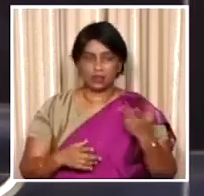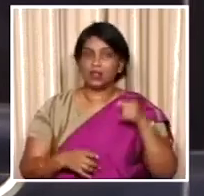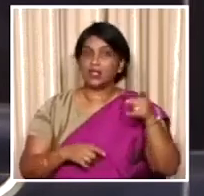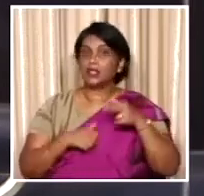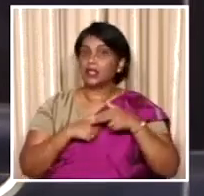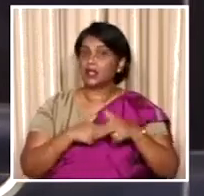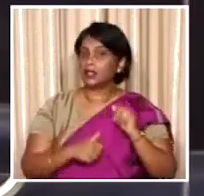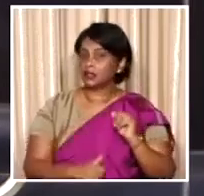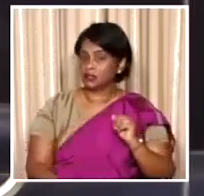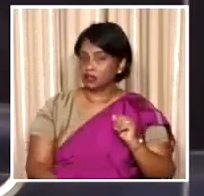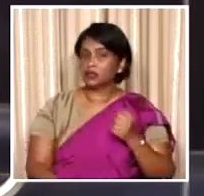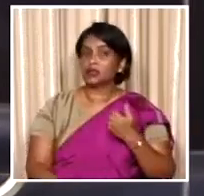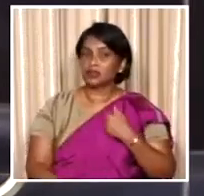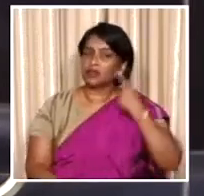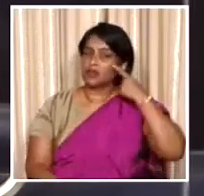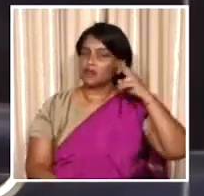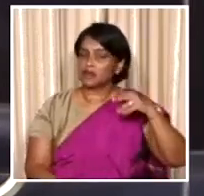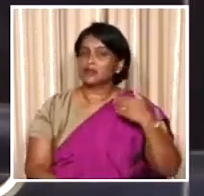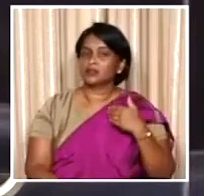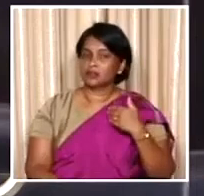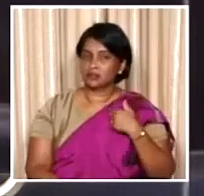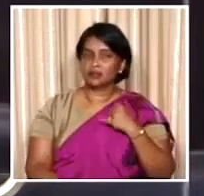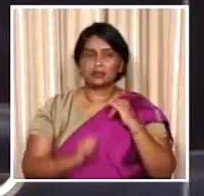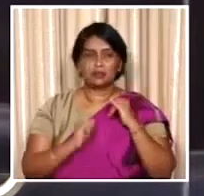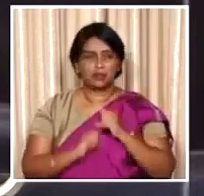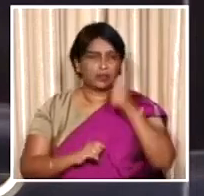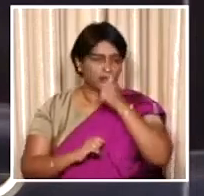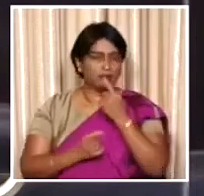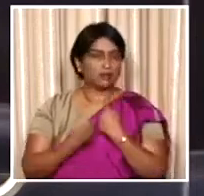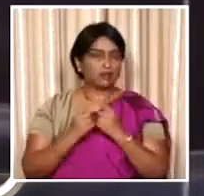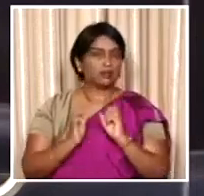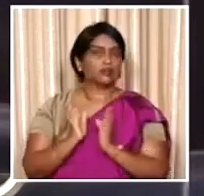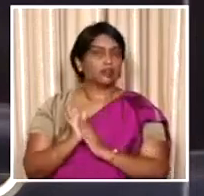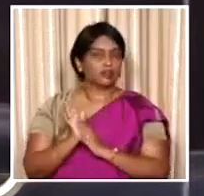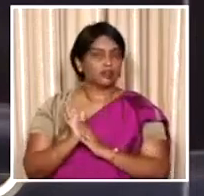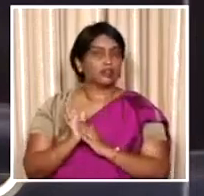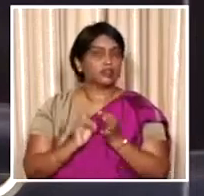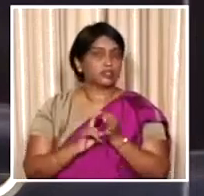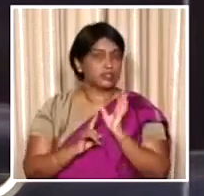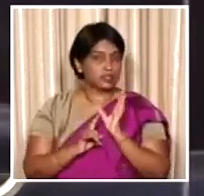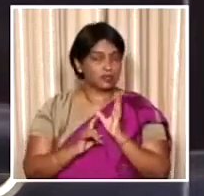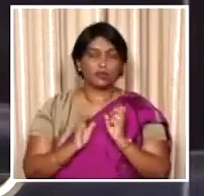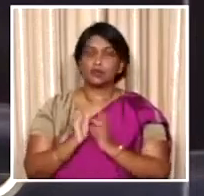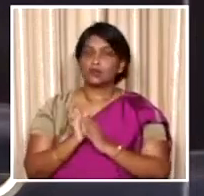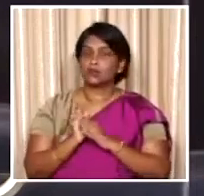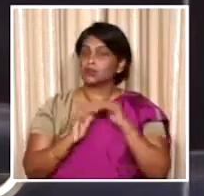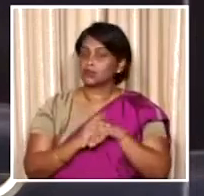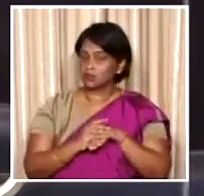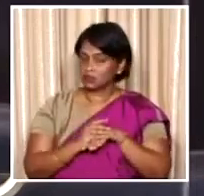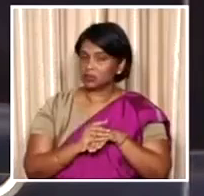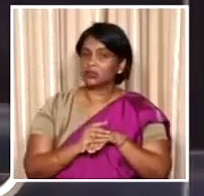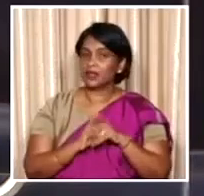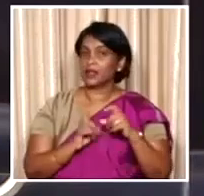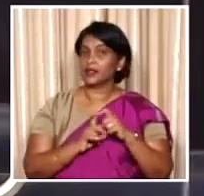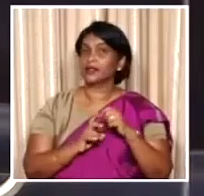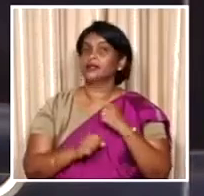ඒකට හේතුව තමයි අපි විශ්වාස කරනවා මේ දූෂණ වංචා විමර්ශන කොමිෂමේ සභාපති සහ කොමිෂන්වරු සහ ඒ